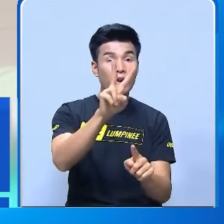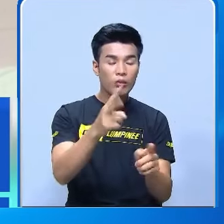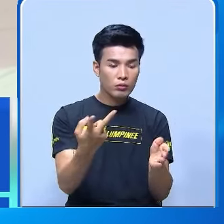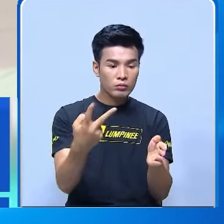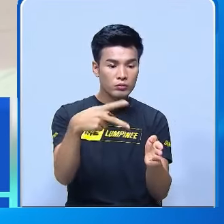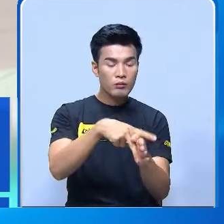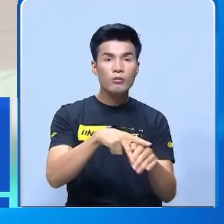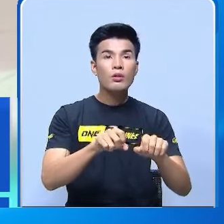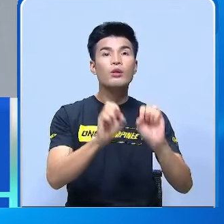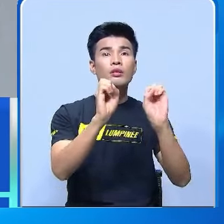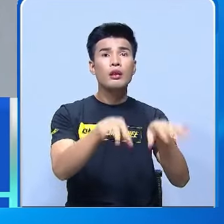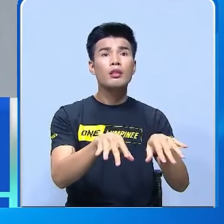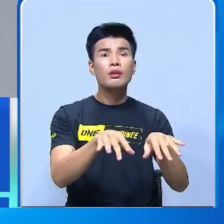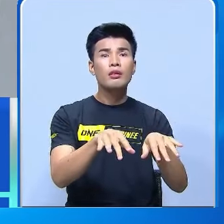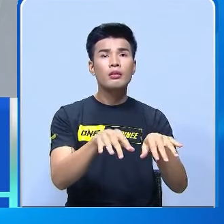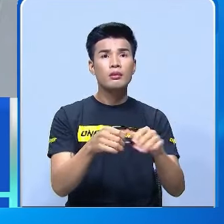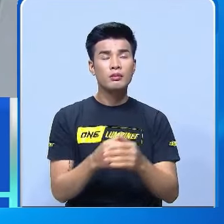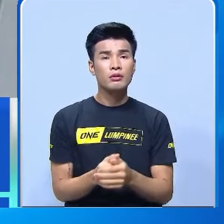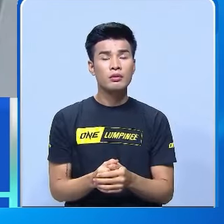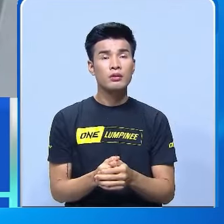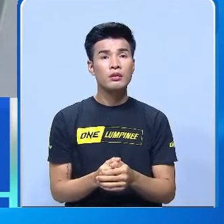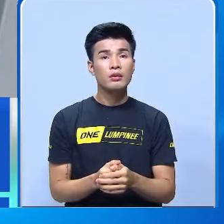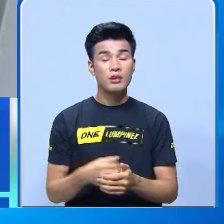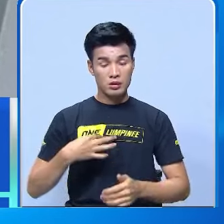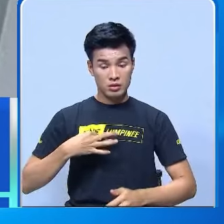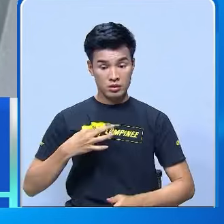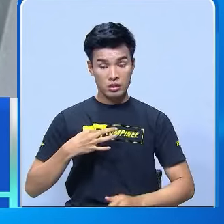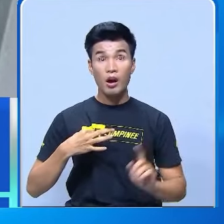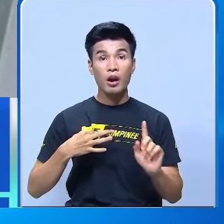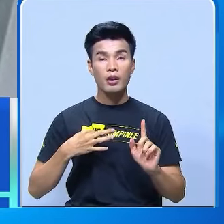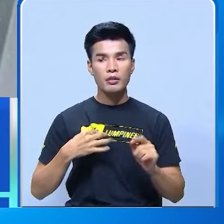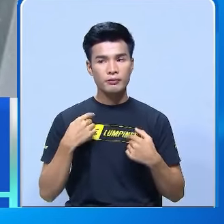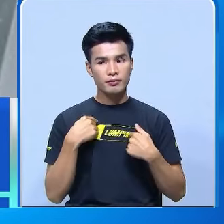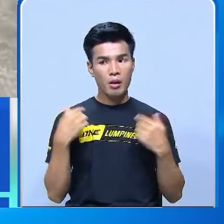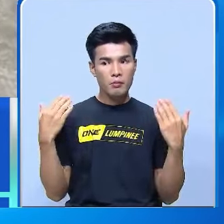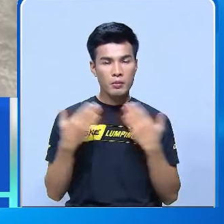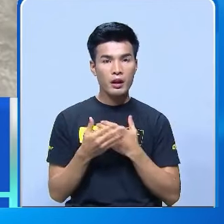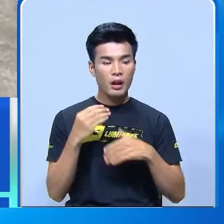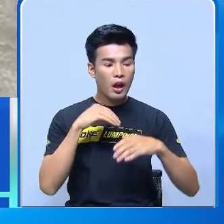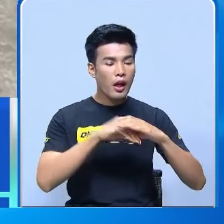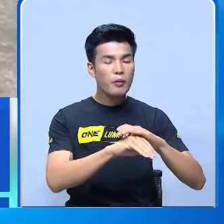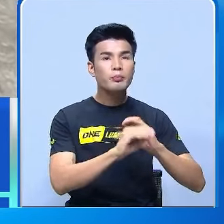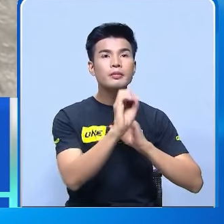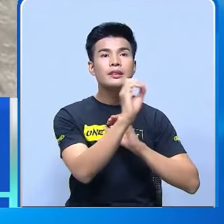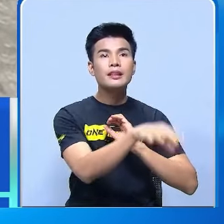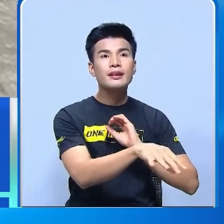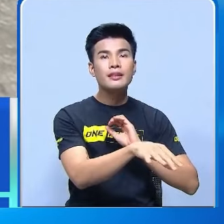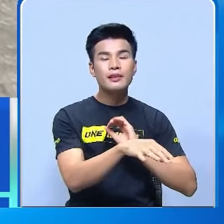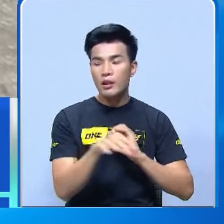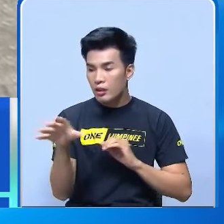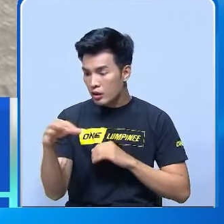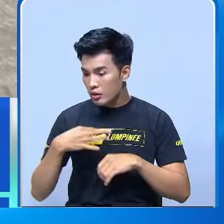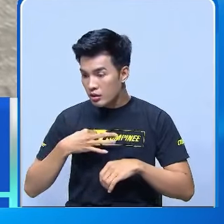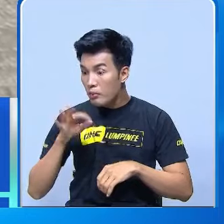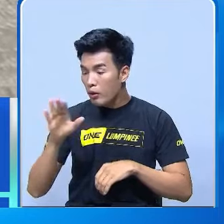กลางทุ่งนาอำเภอโคกสำโรงส่วนชุดคนไข้ล่ะไม่ให้ผิดสังเกตเอาไปซ่อนไว้อีกพื้นที่หนึแล้วไปขโมยเสื้อผ้า